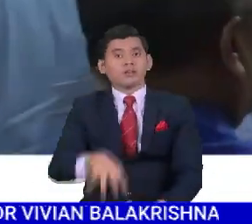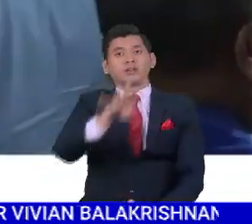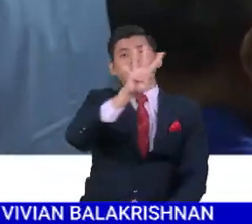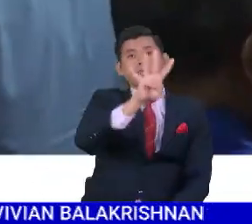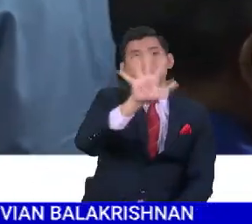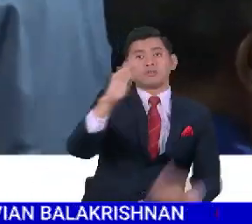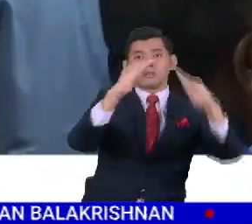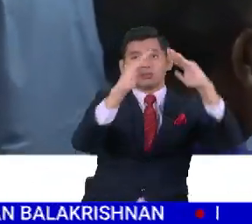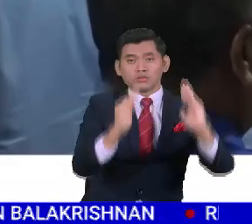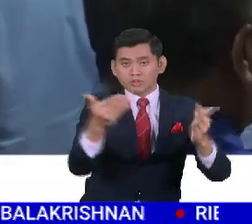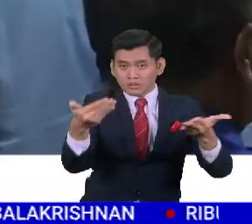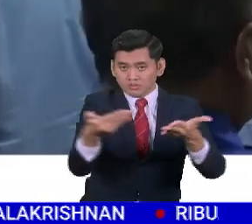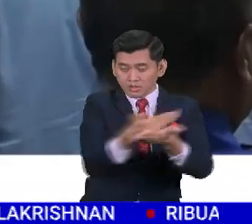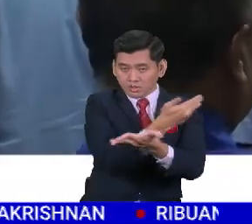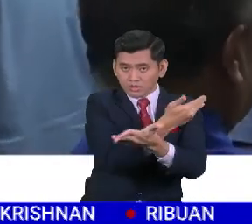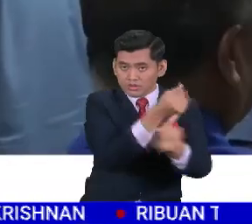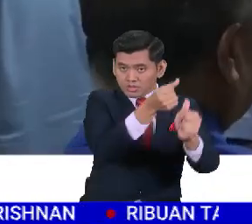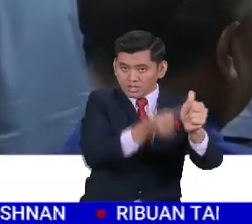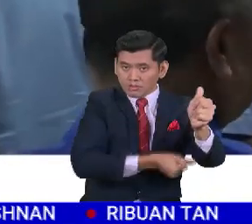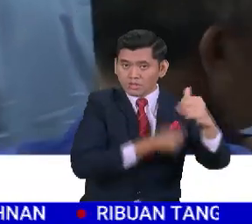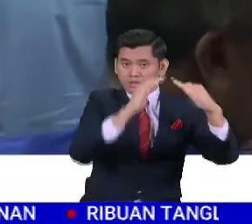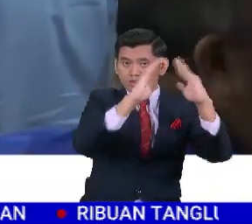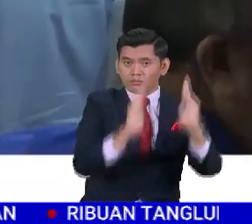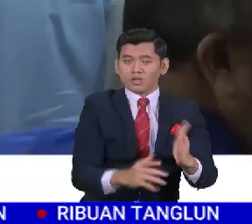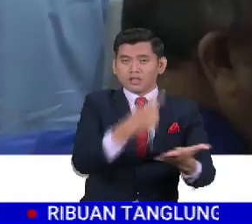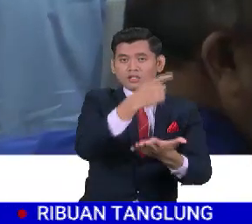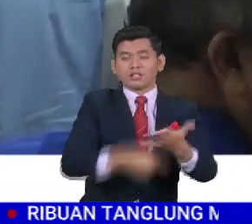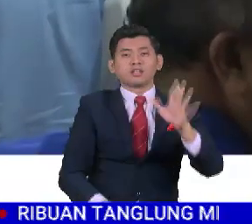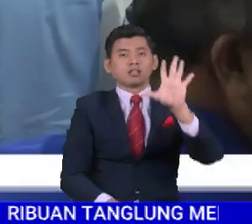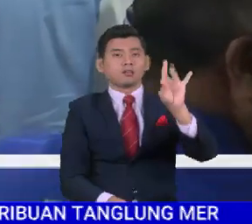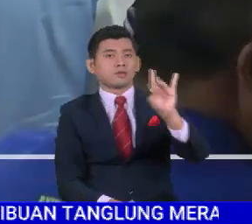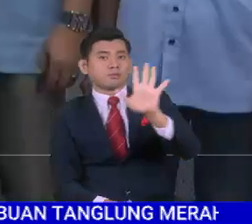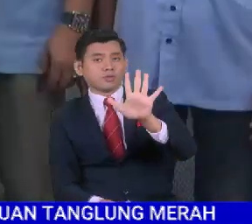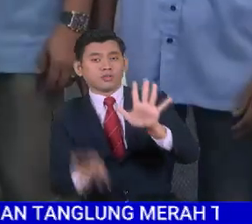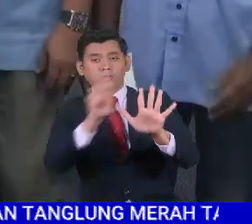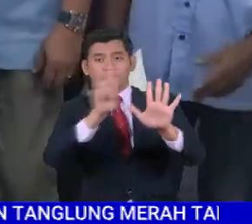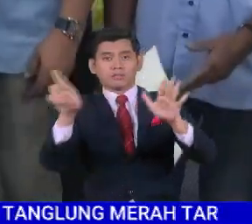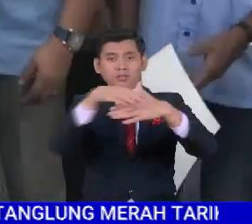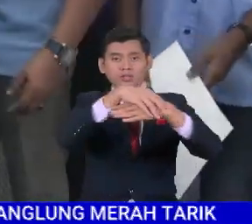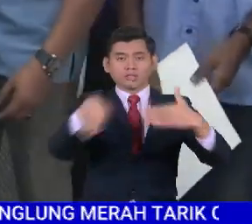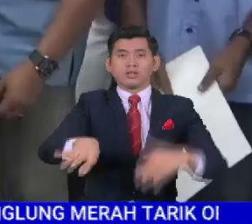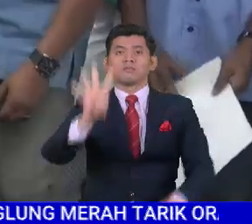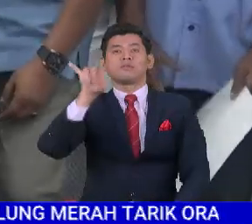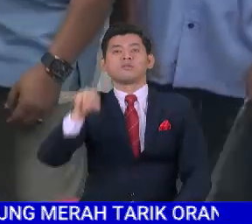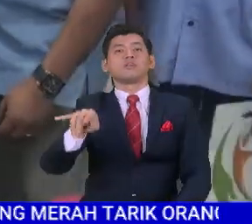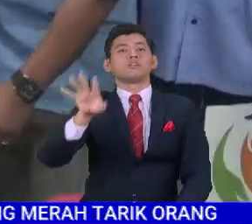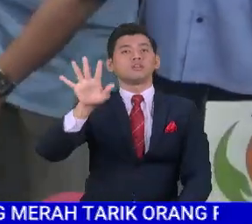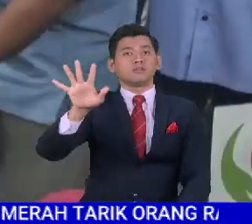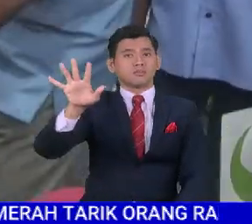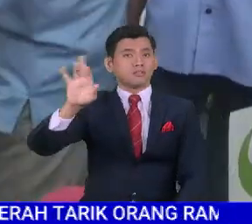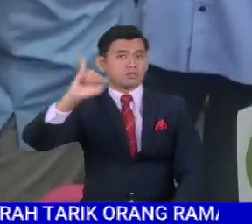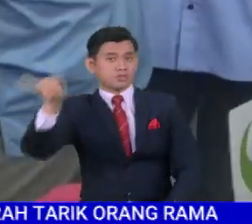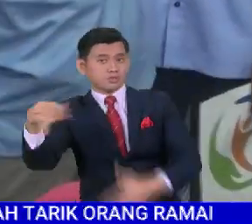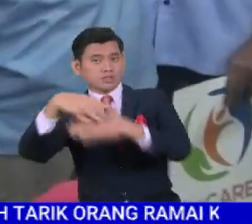baru dengan Setiap satu unit berharga rp85.000 Ringgit tahun lalu 4 perpuluhan 59 juta Ringgit